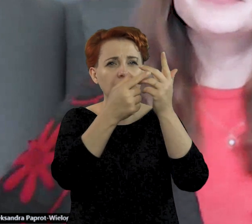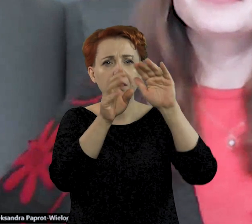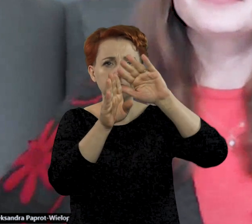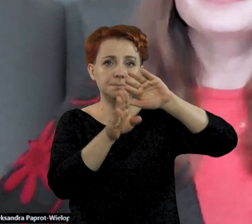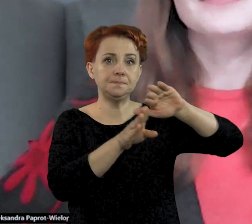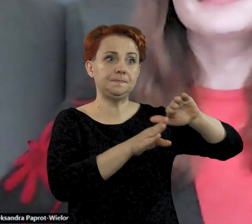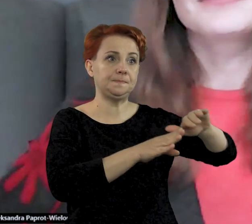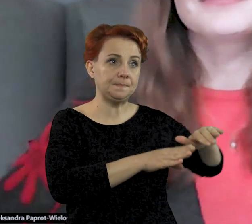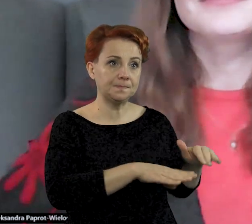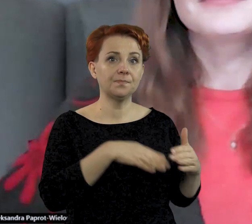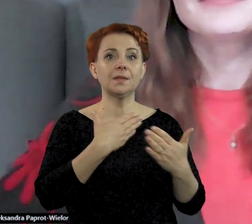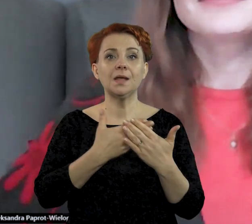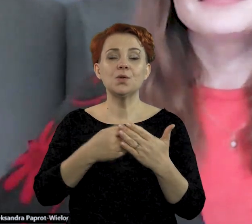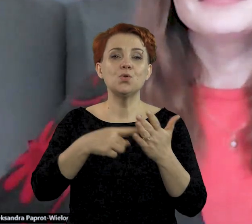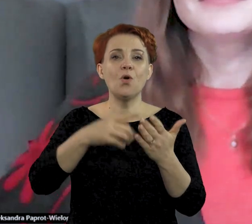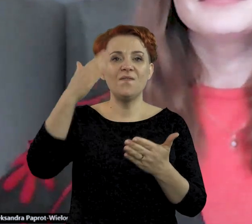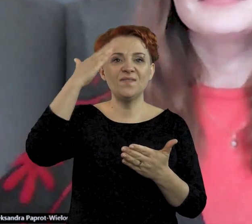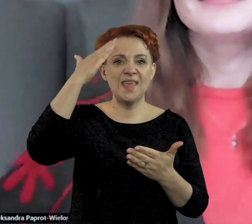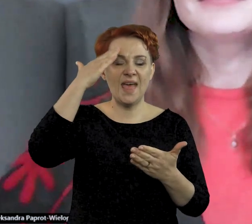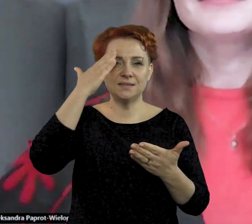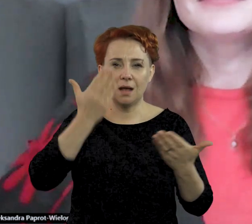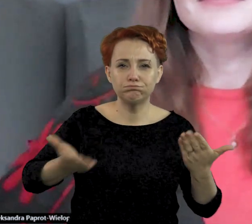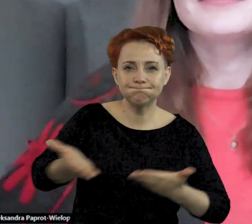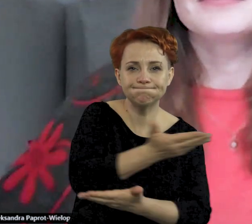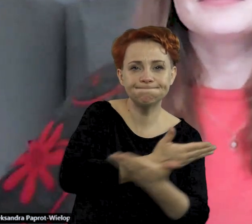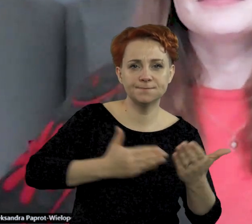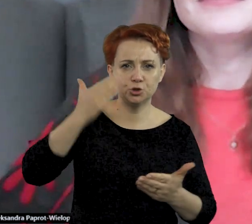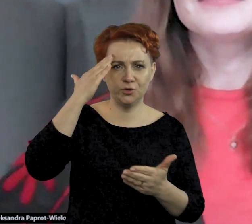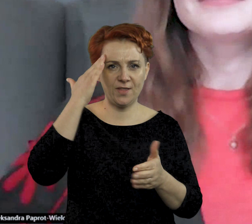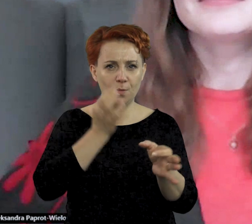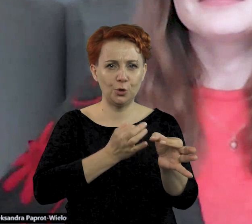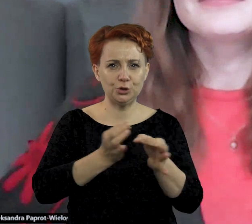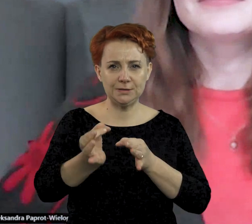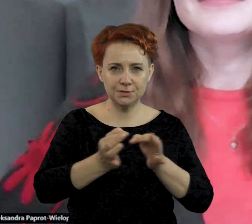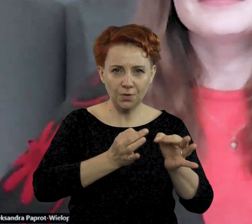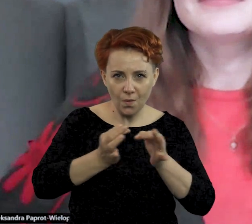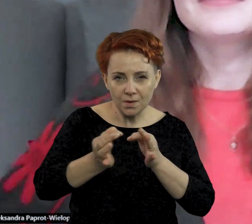ta transmisja wiedzy i świadomości historycznej ona